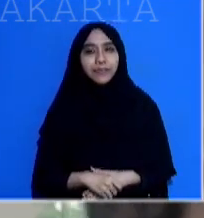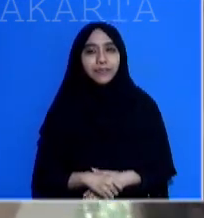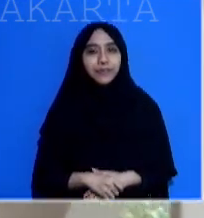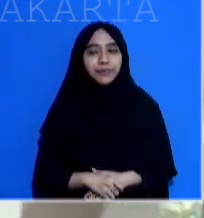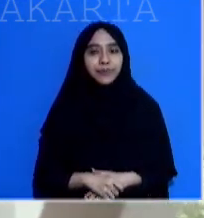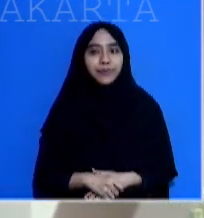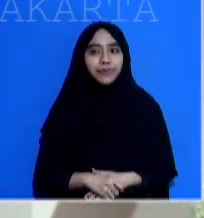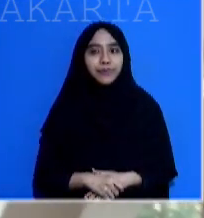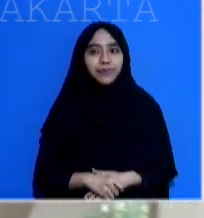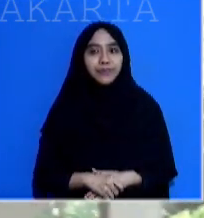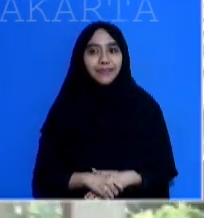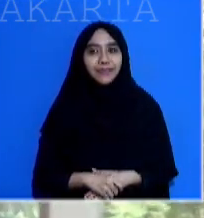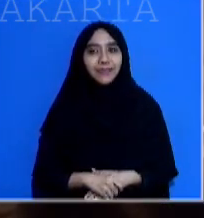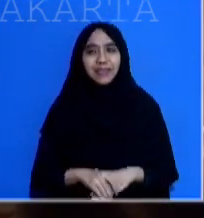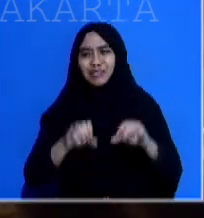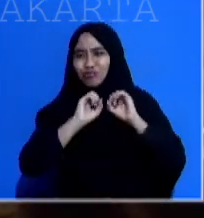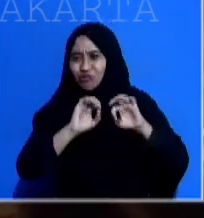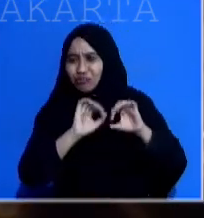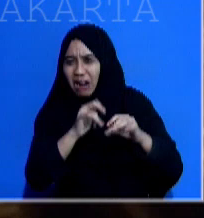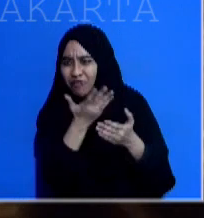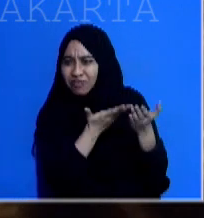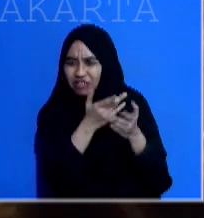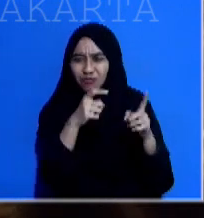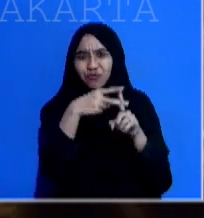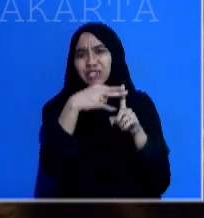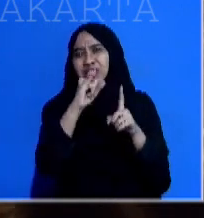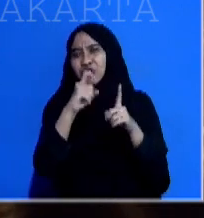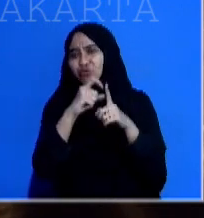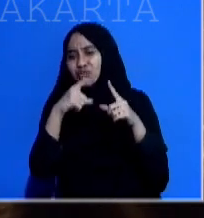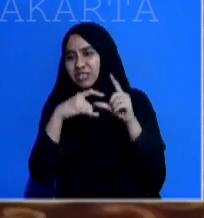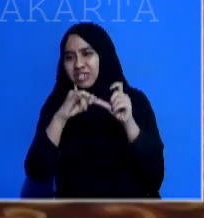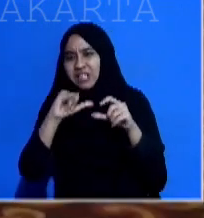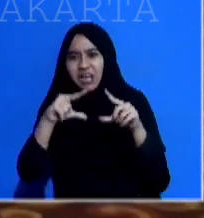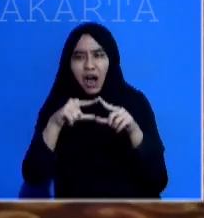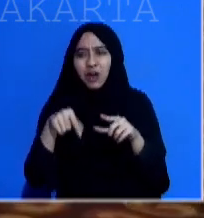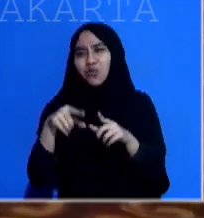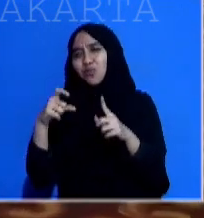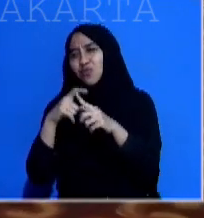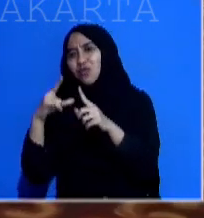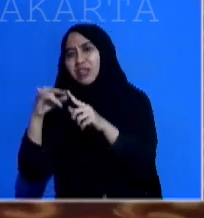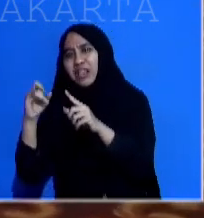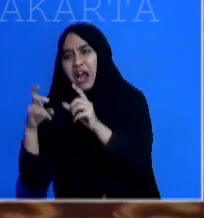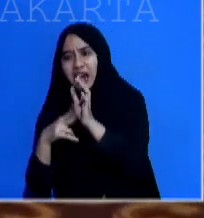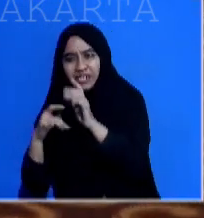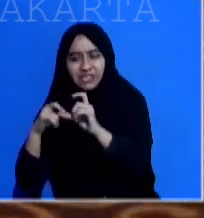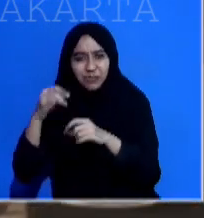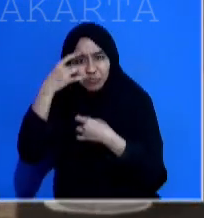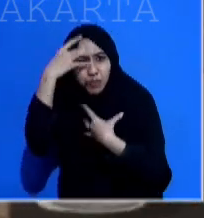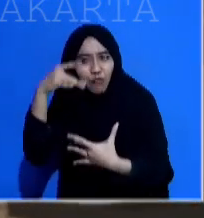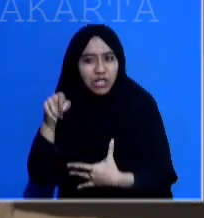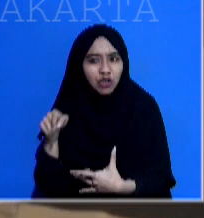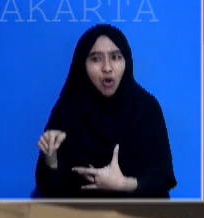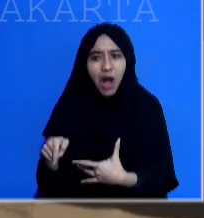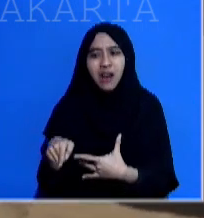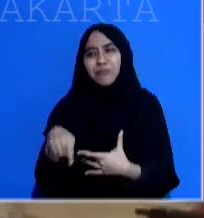pinjamannya saat sosialisasi layanan ia kepada para notaris di Yogyakarta Kepala Kantor Wilayah Kementerian Hukum dan hak